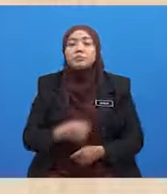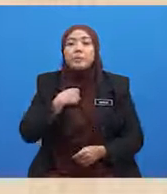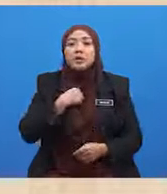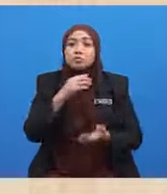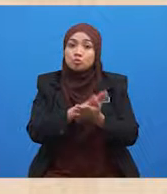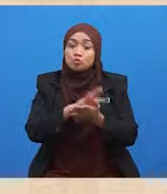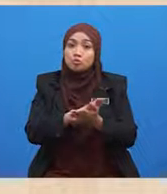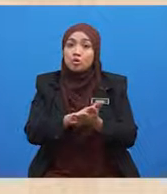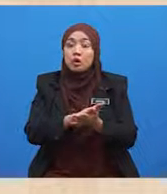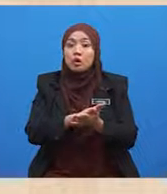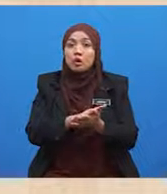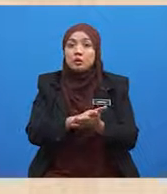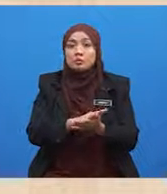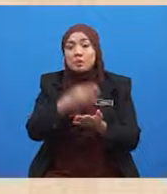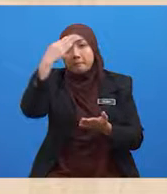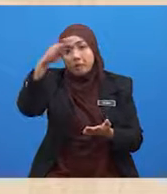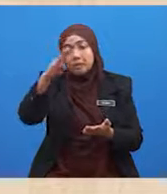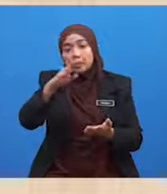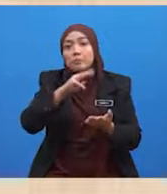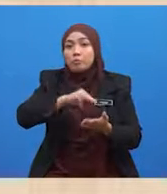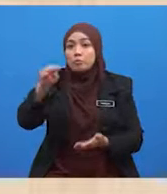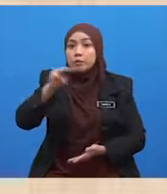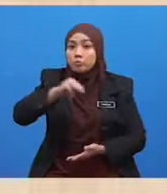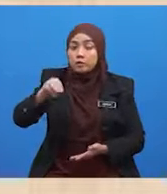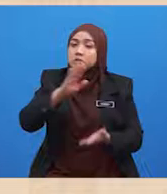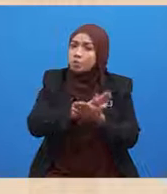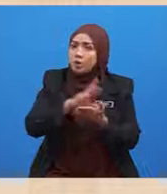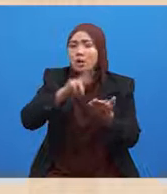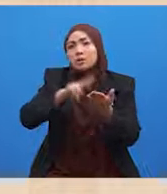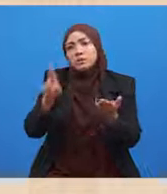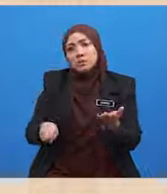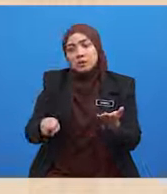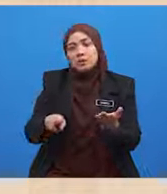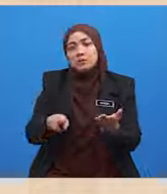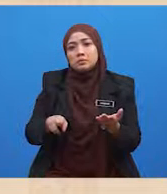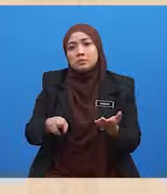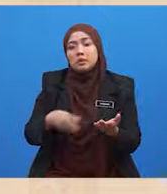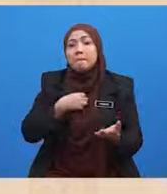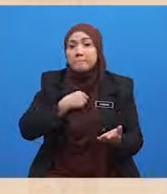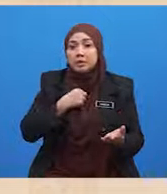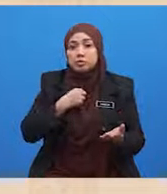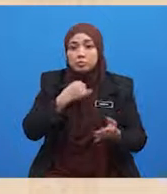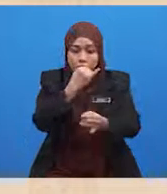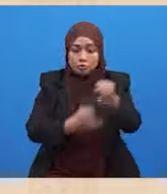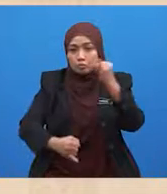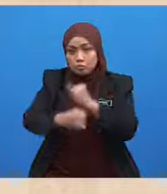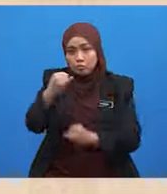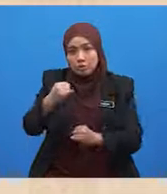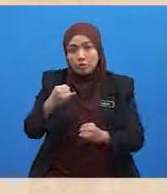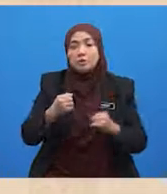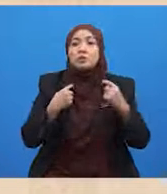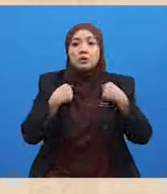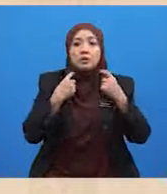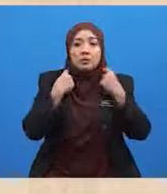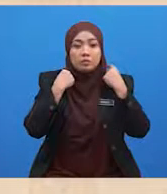pakaian seragam sekolah Bagi murid-murid sekolah rendah yaitu baju kurung atau baju kemeja